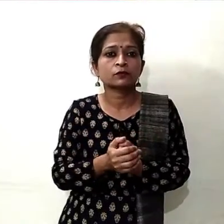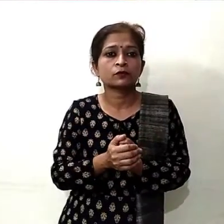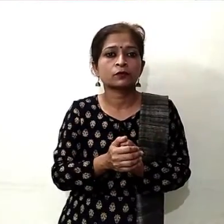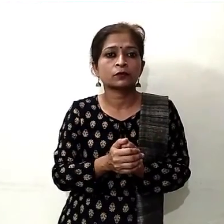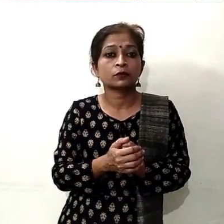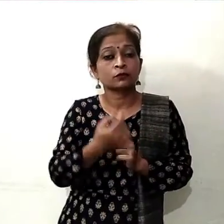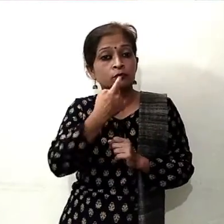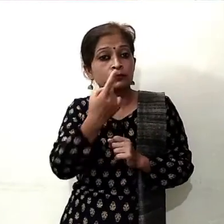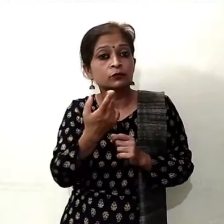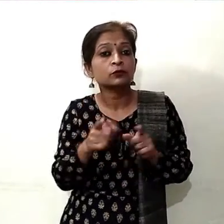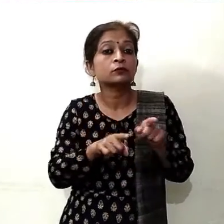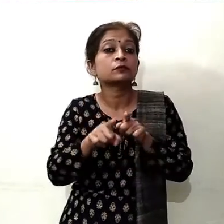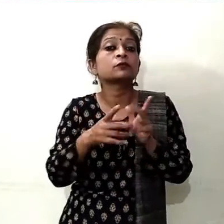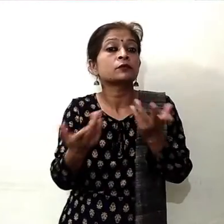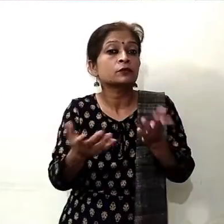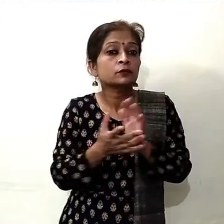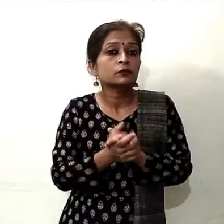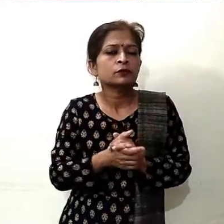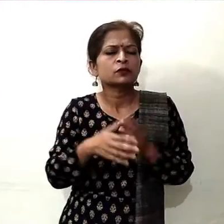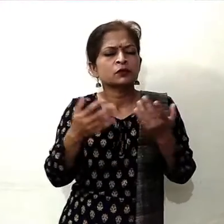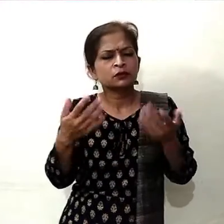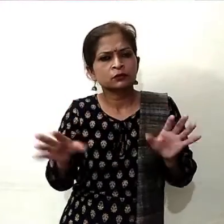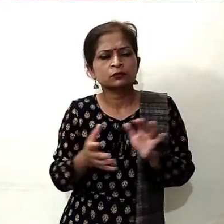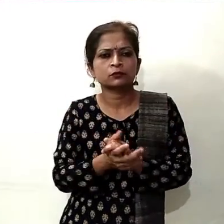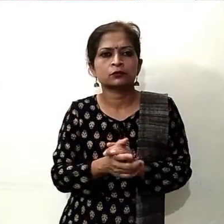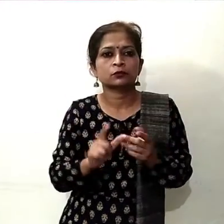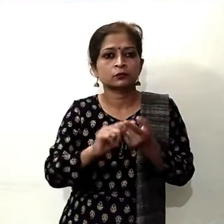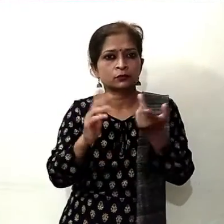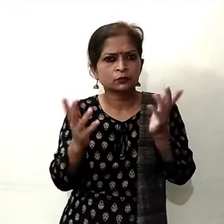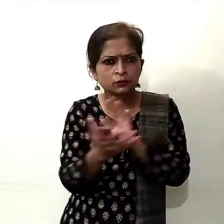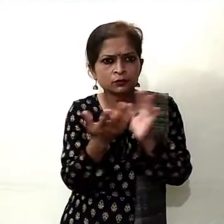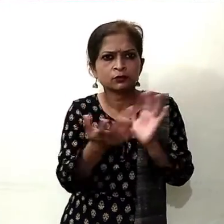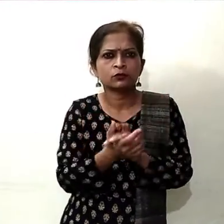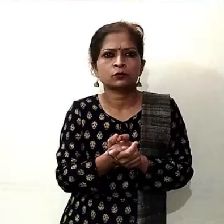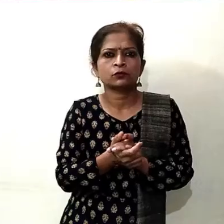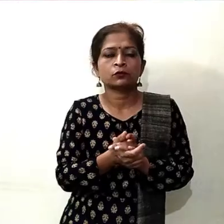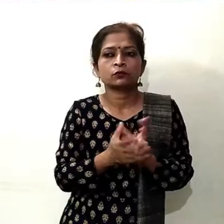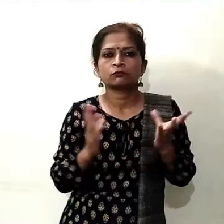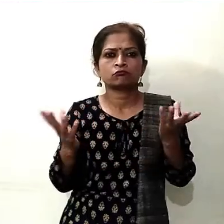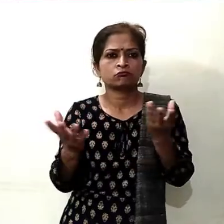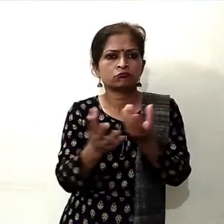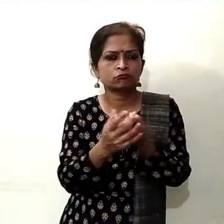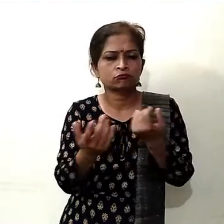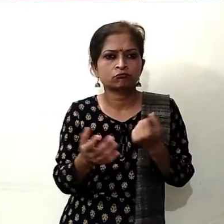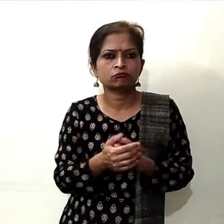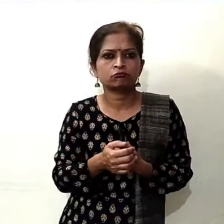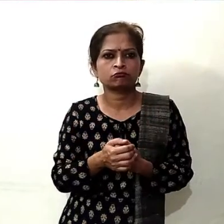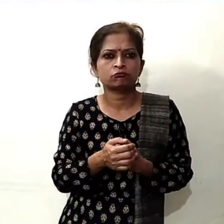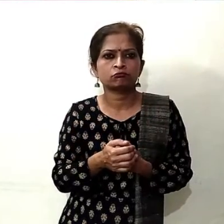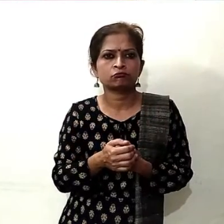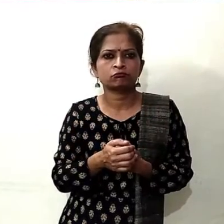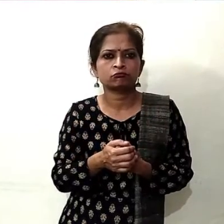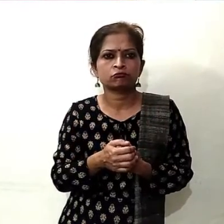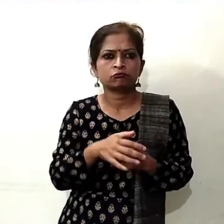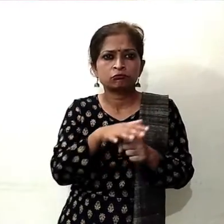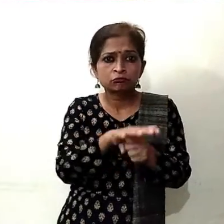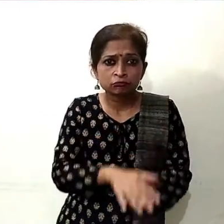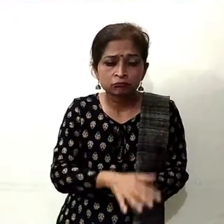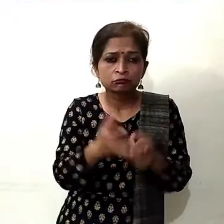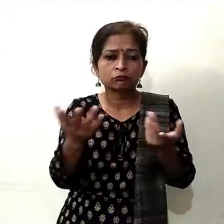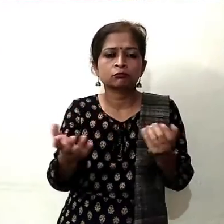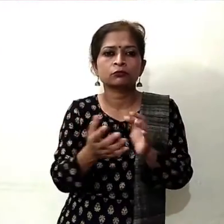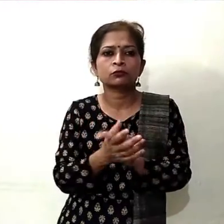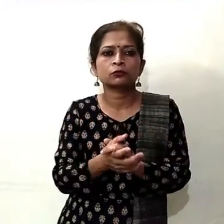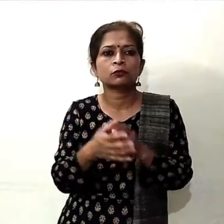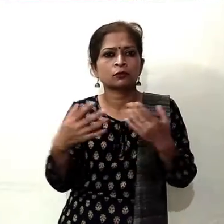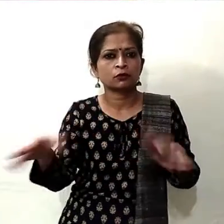से कि जब जब भी जननी के ऊपर किसी भी तरह का हम विचार करेंगे,